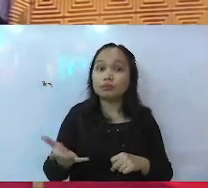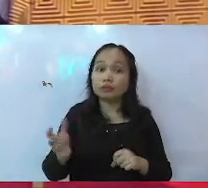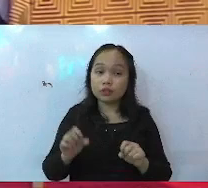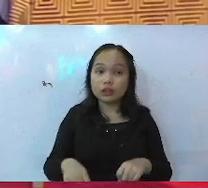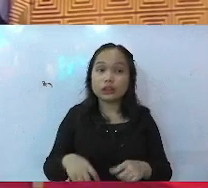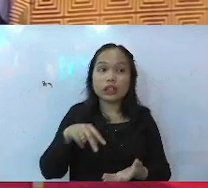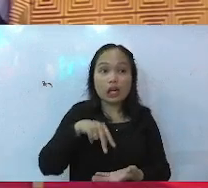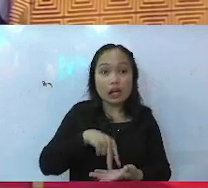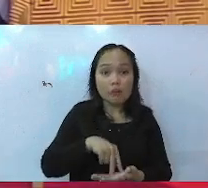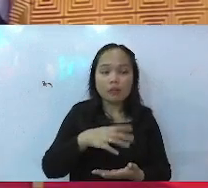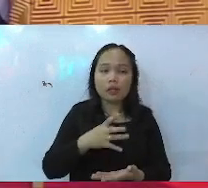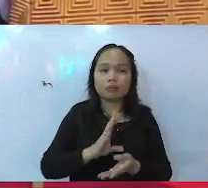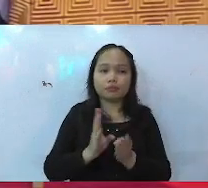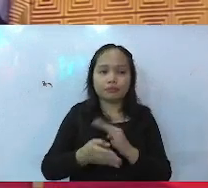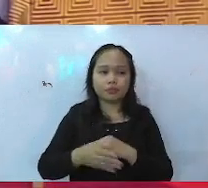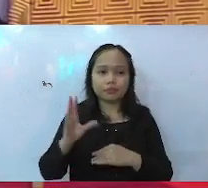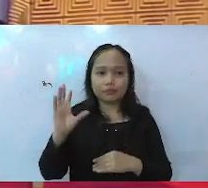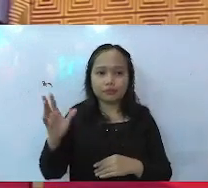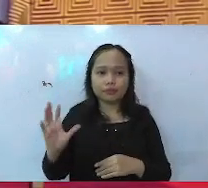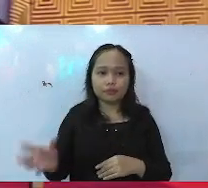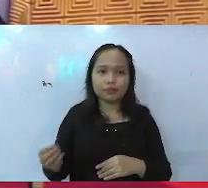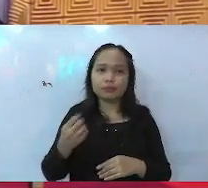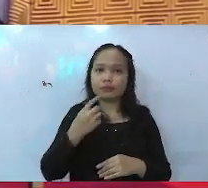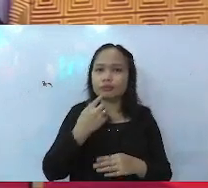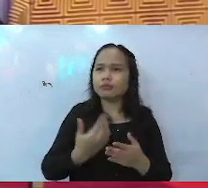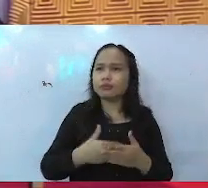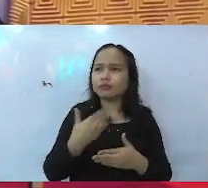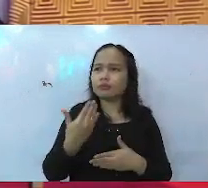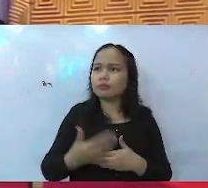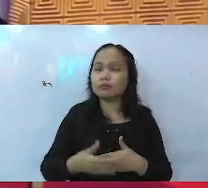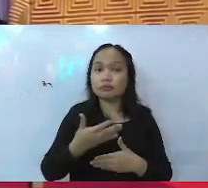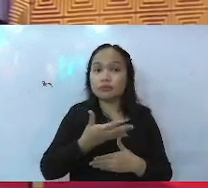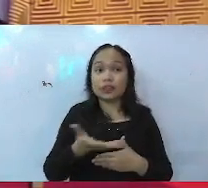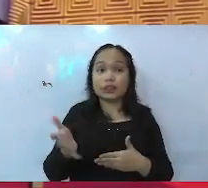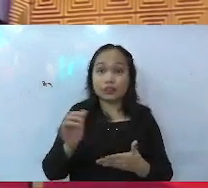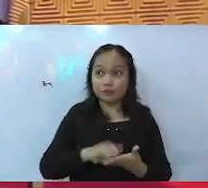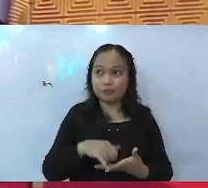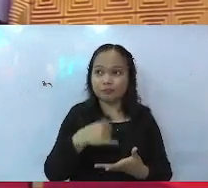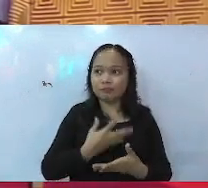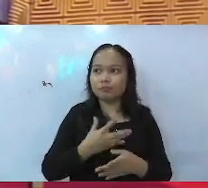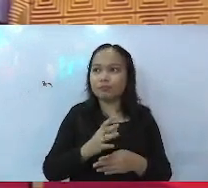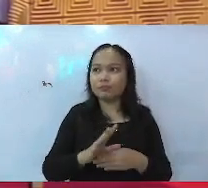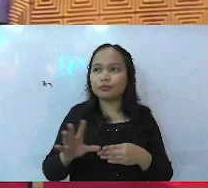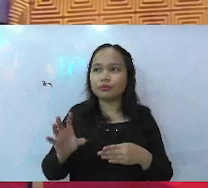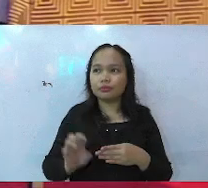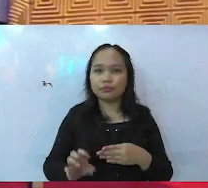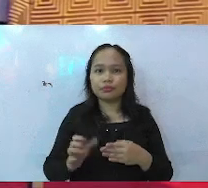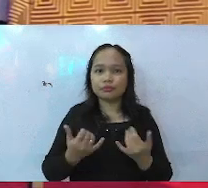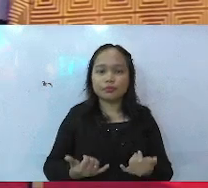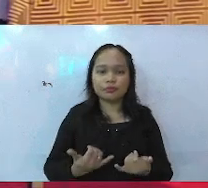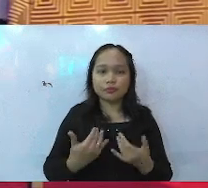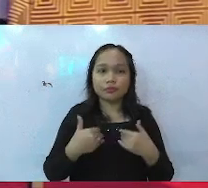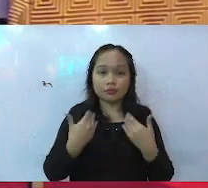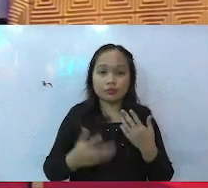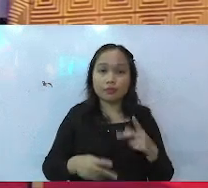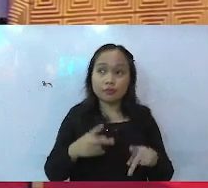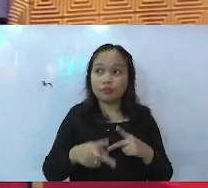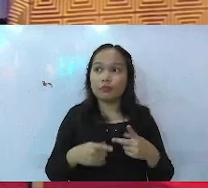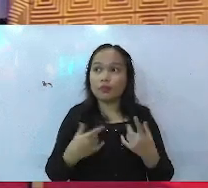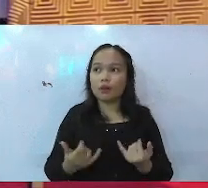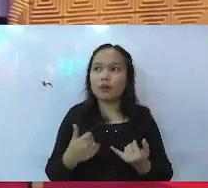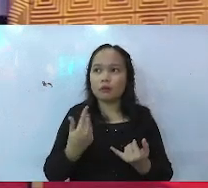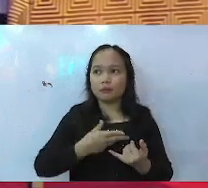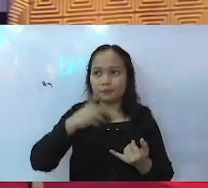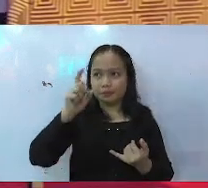can stand out Yan ang tatandaan mo sir Jo so again diyan muna tayo mag wakas mga ky people Ilagay niyo lagi sa